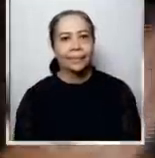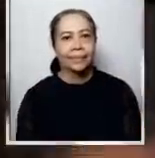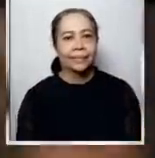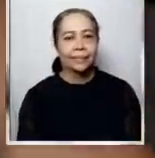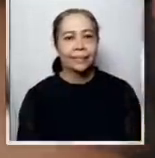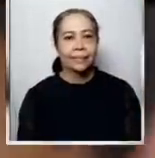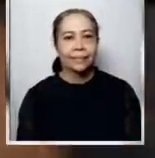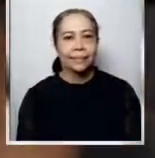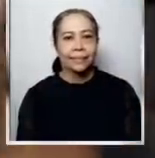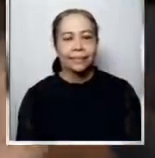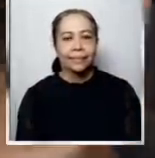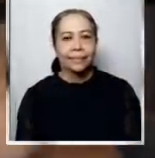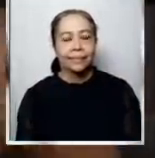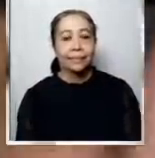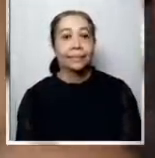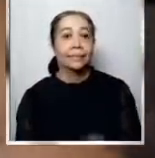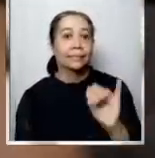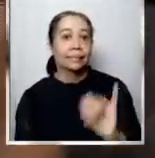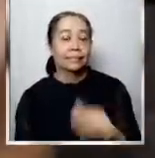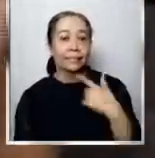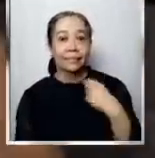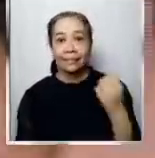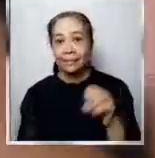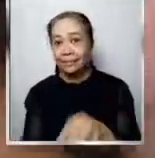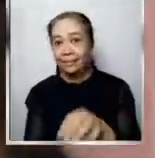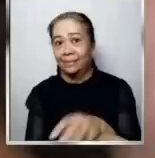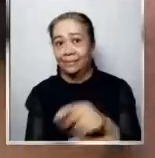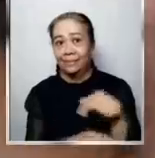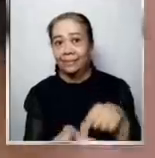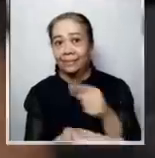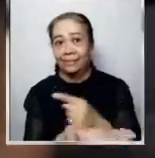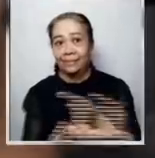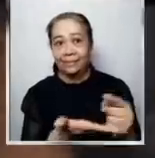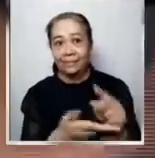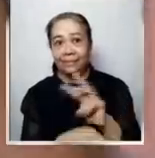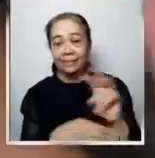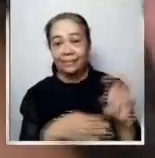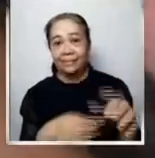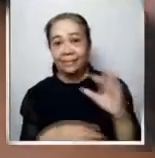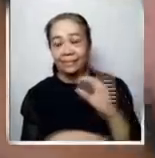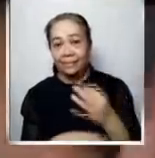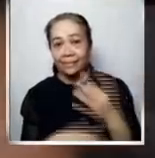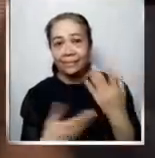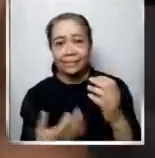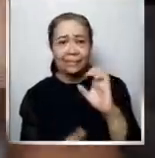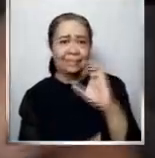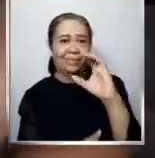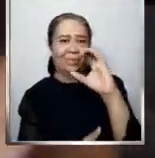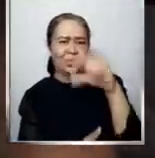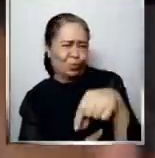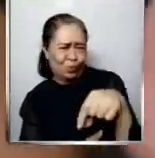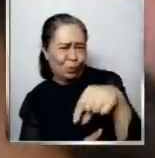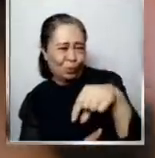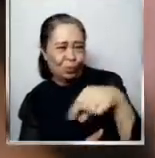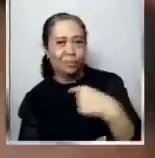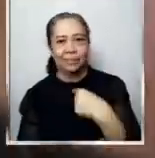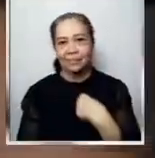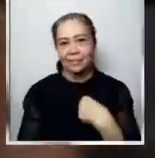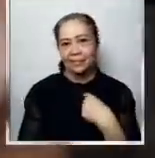And that's it for my chika this week. Week 9 ng ating ECQ. Ako po si Ia